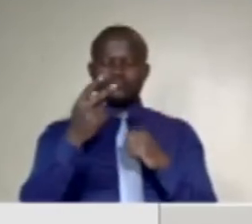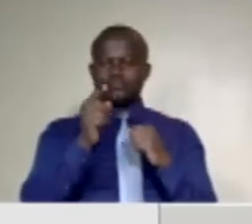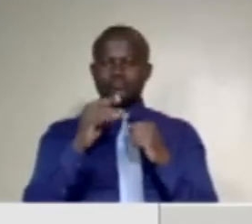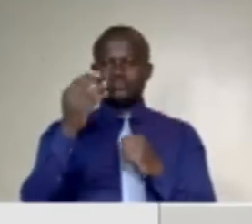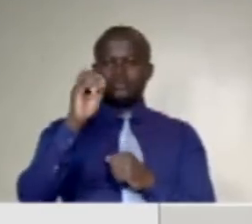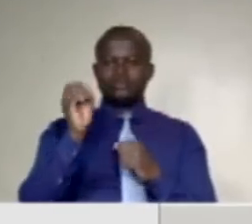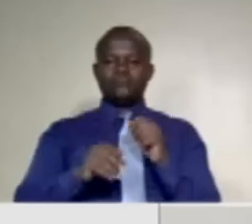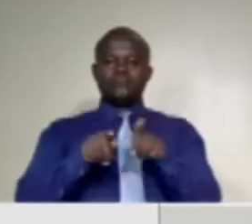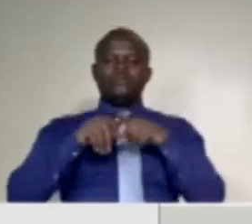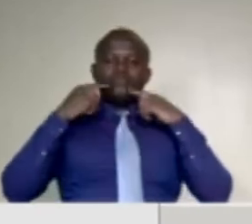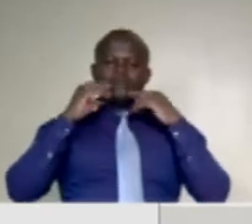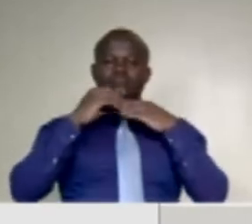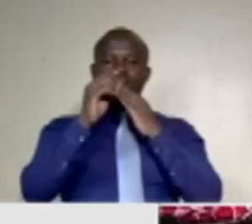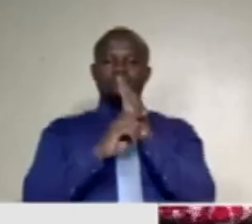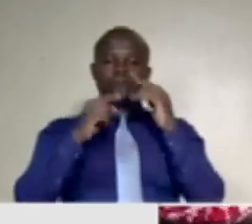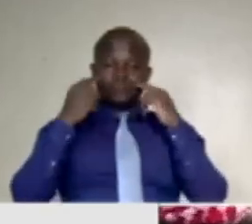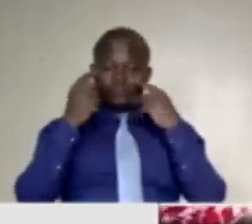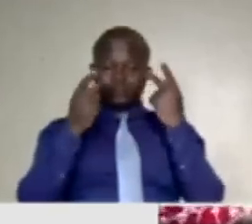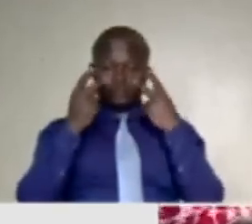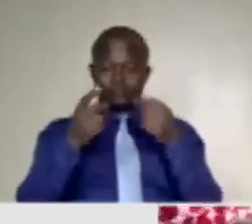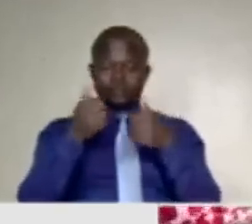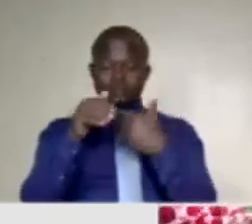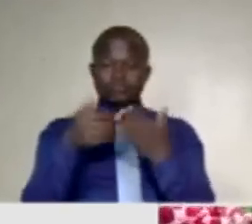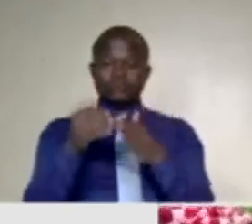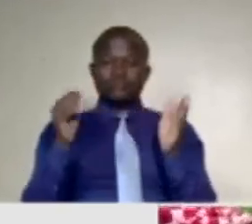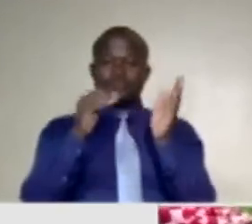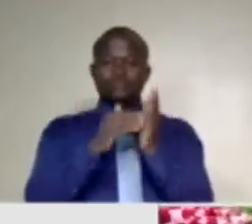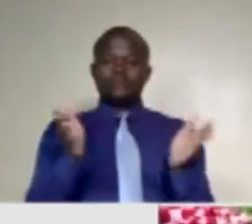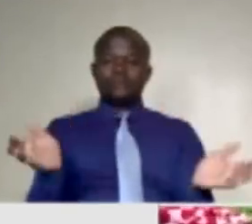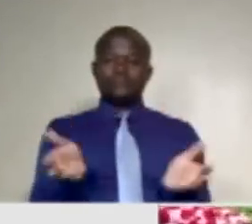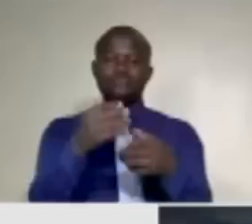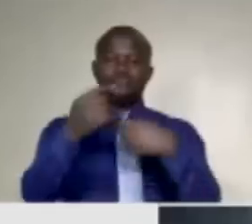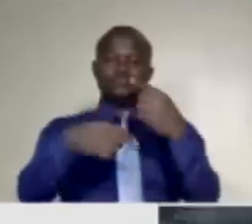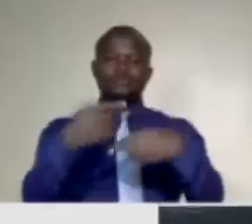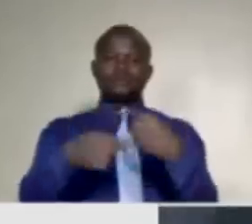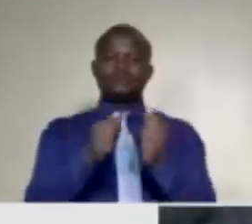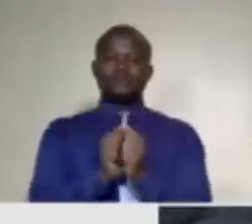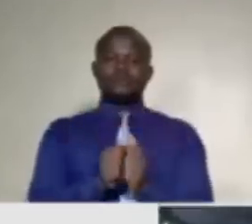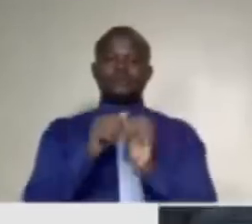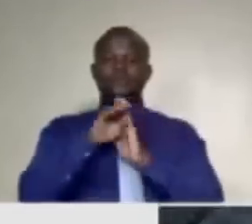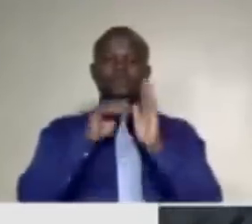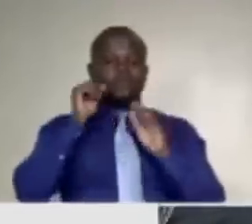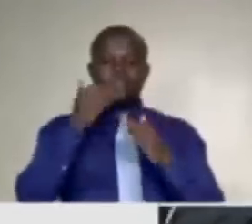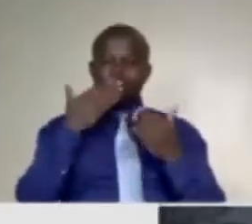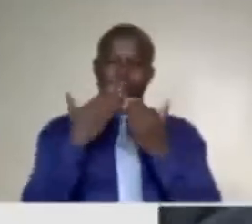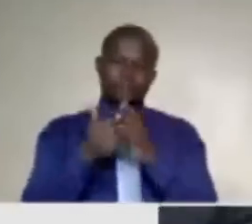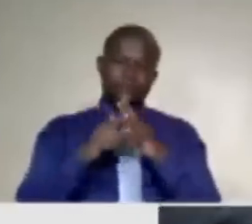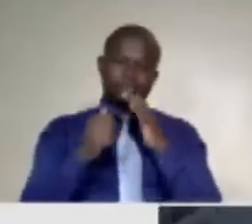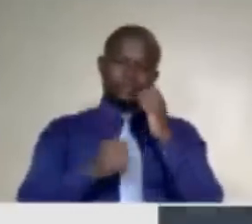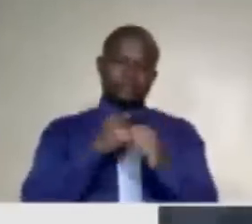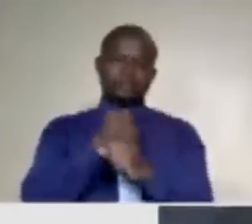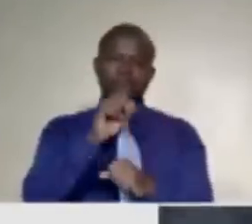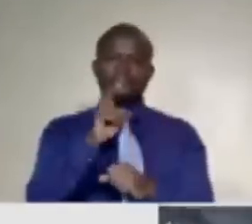bitangazwa n'ubuyobozi bw'akarere bunemeza ko bubona akarere gahagaze neza kandi ngo ubukangurambaga burakomeje. Gahunda y'ejo heza yatangiye mu